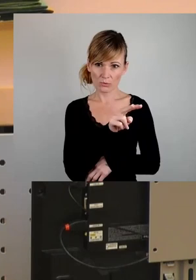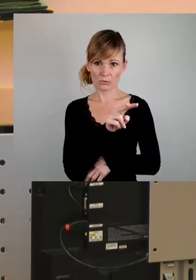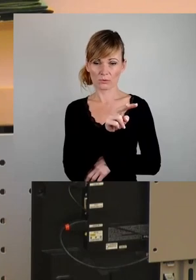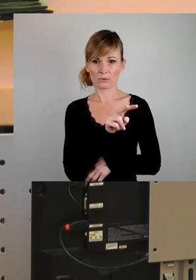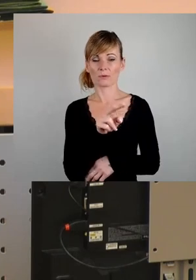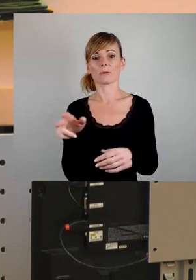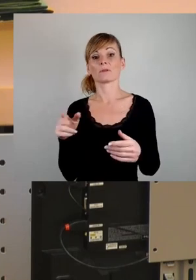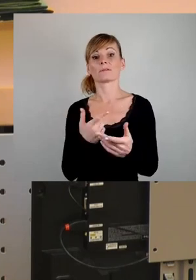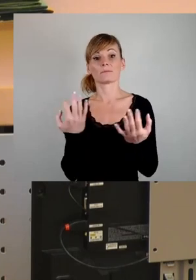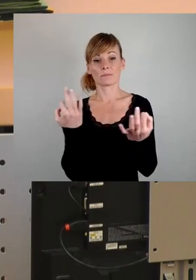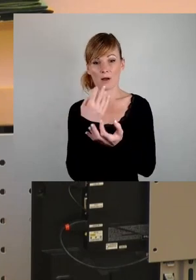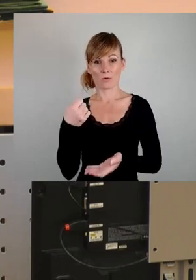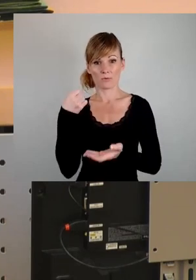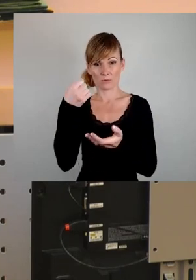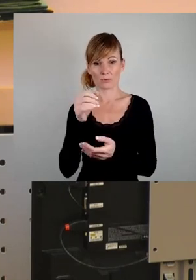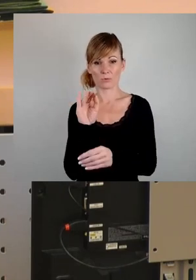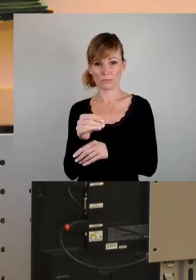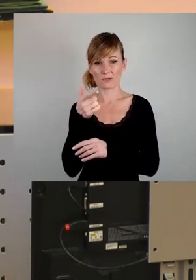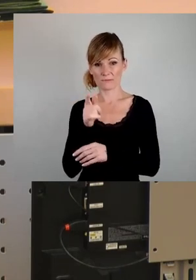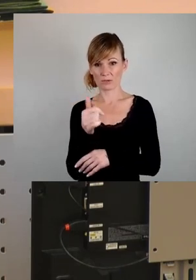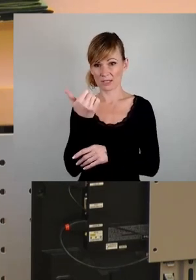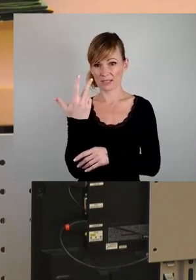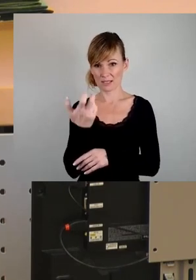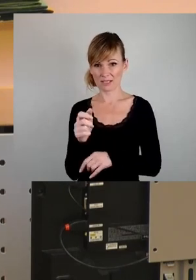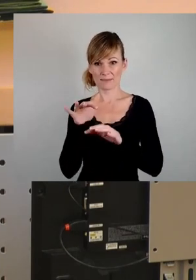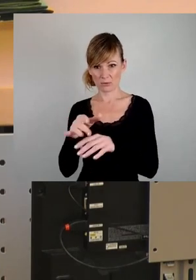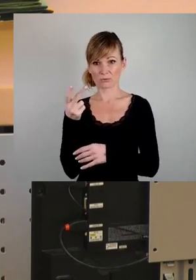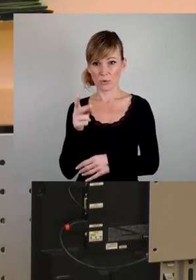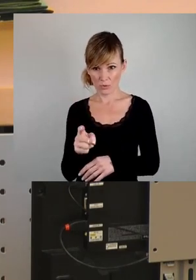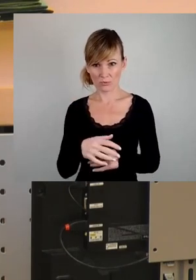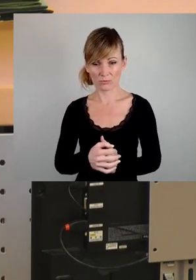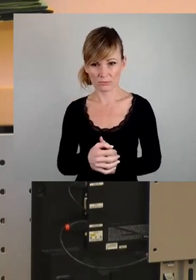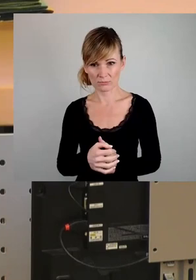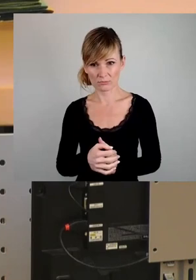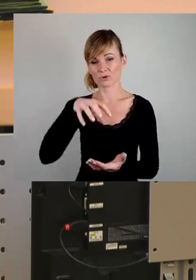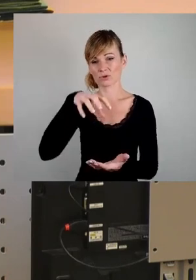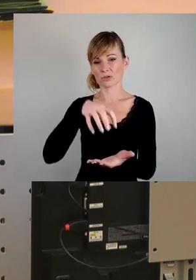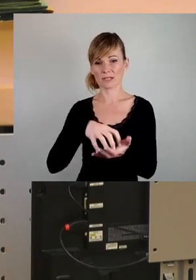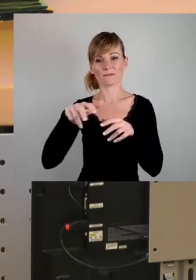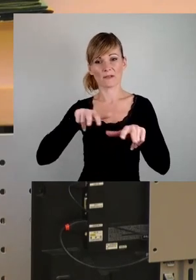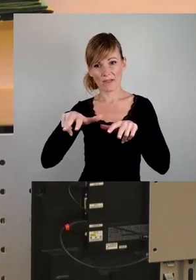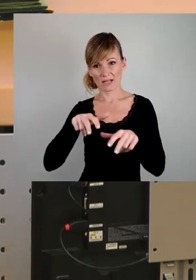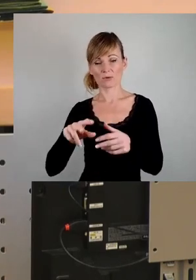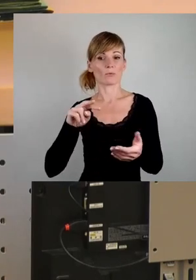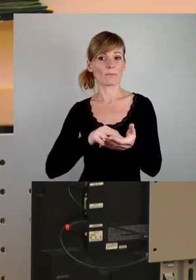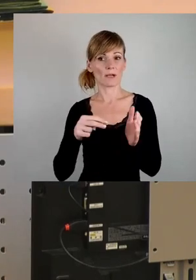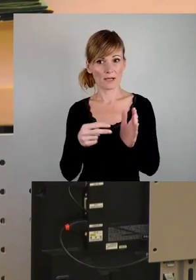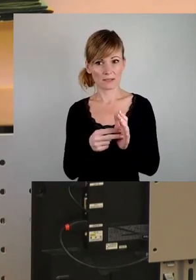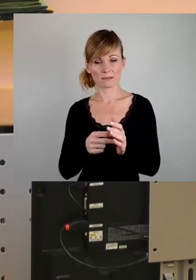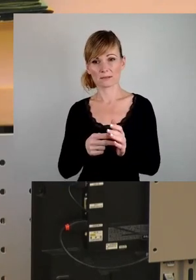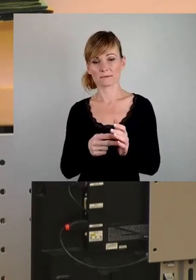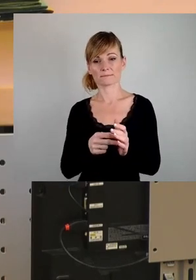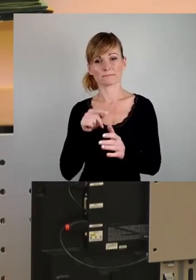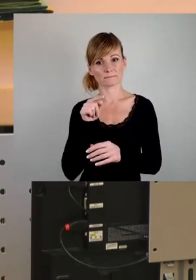über 231 Millionen Euro plant die Stadtverwaltung mit einem ganz wesentlichen